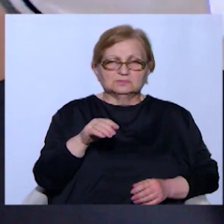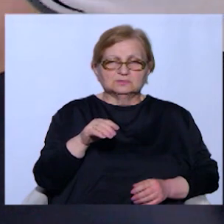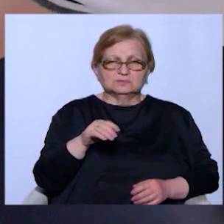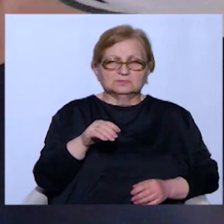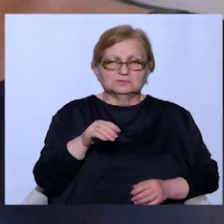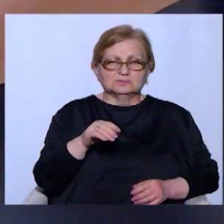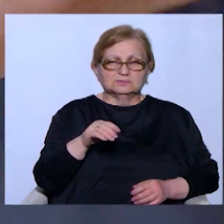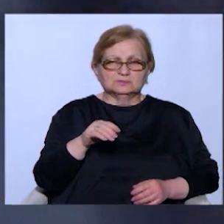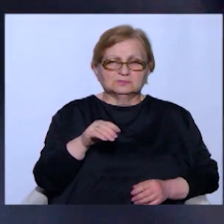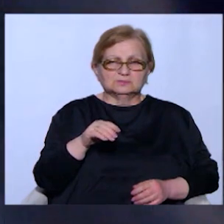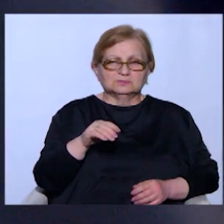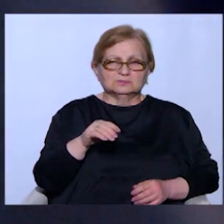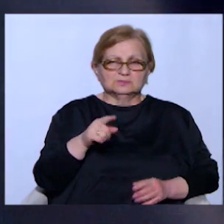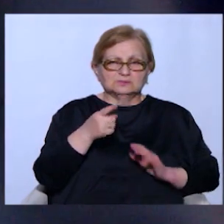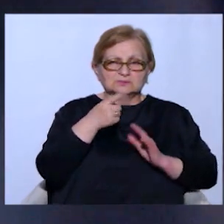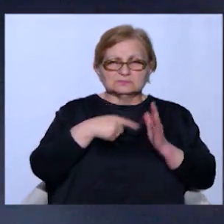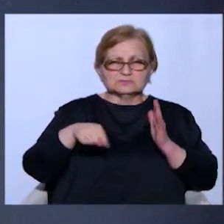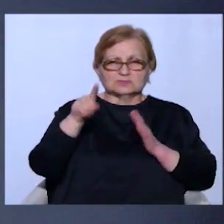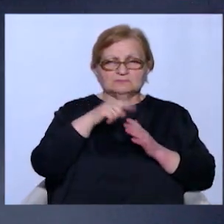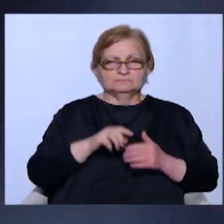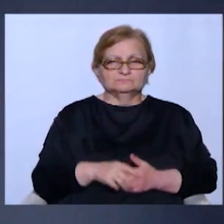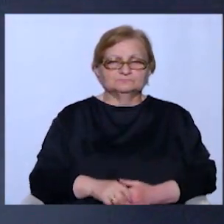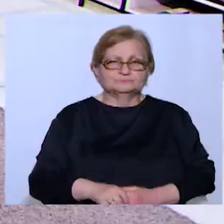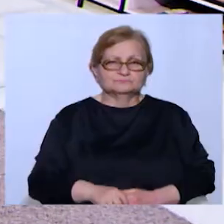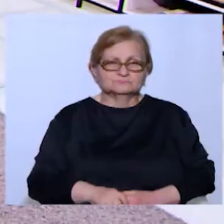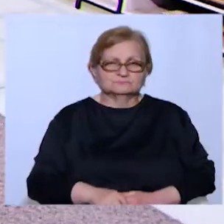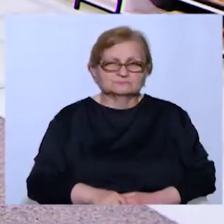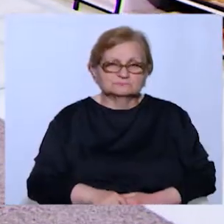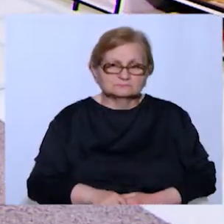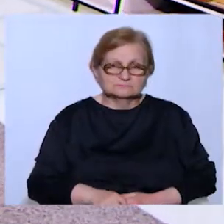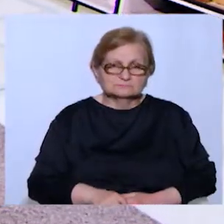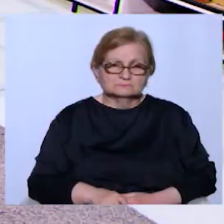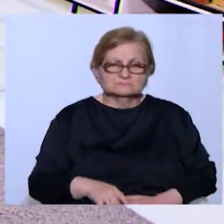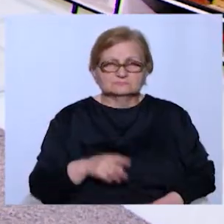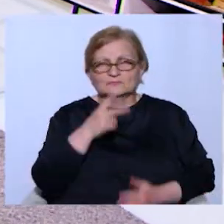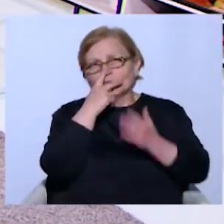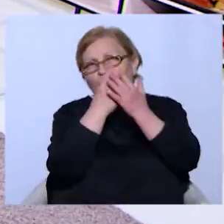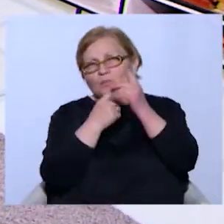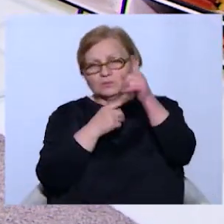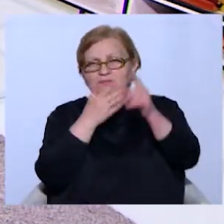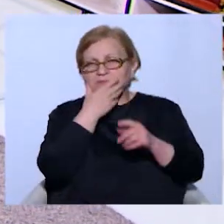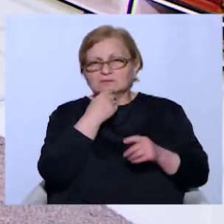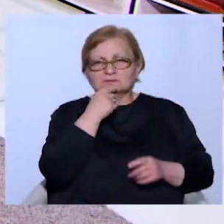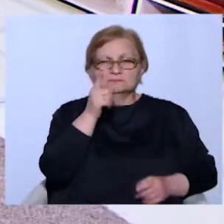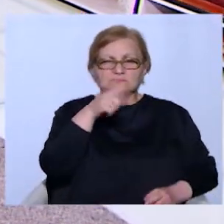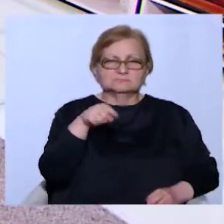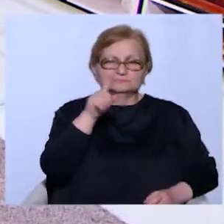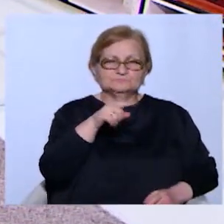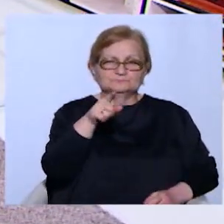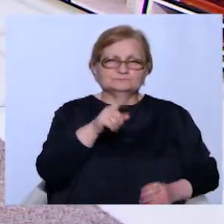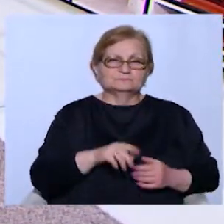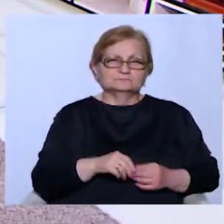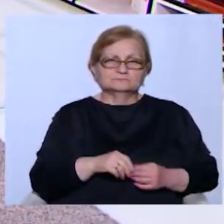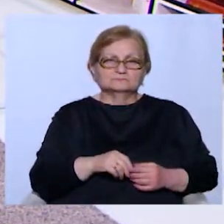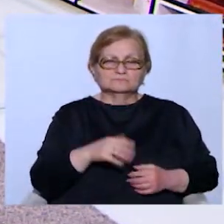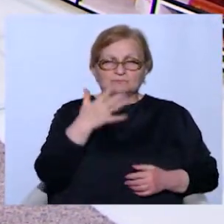ჩახაზული. ესე იგი წრე, იმ ხელმძღვანელით ამ ნახაზით ბევრად უფრო ესე თქვა ლამაზად არის იქ ასახული ეს ყველაფერი. ეს